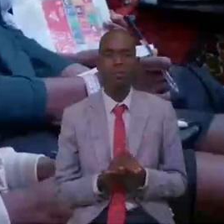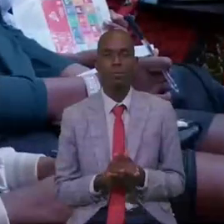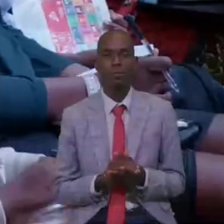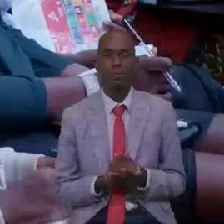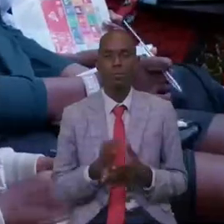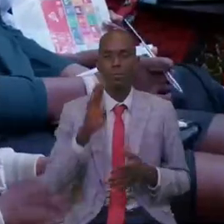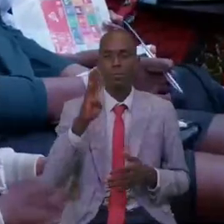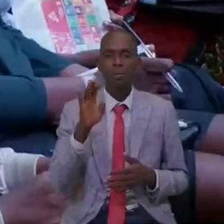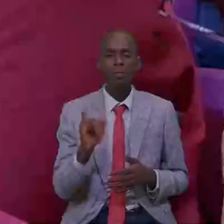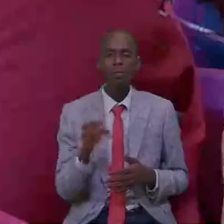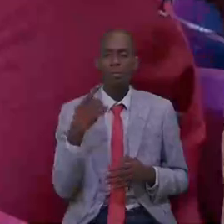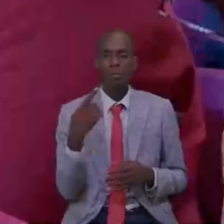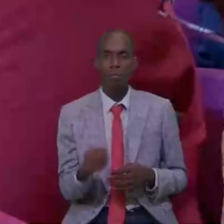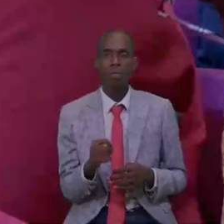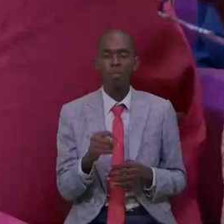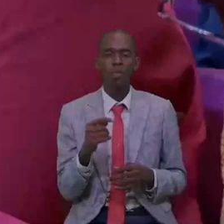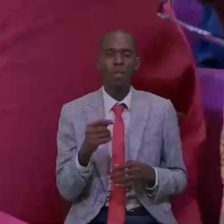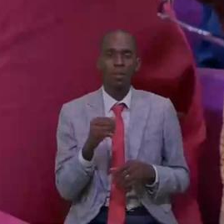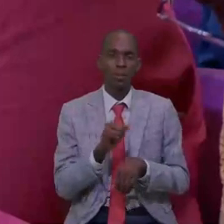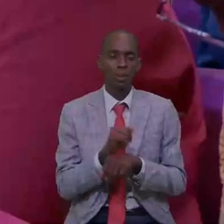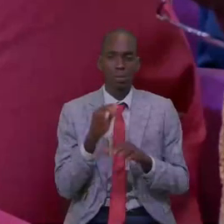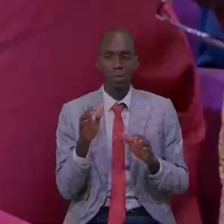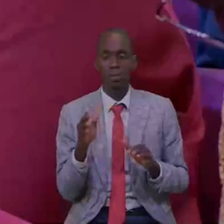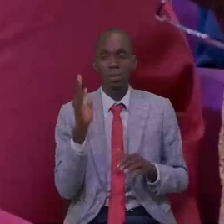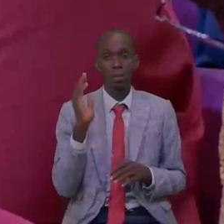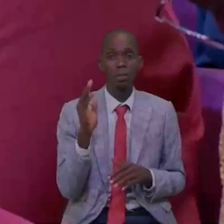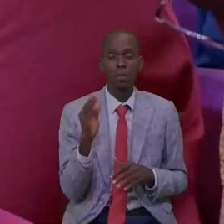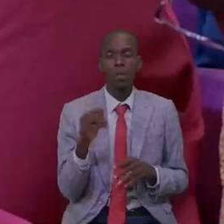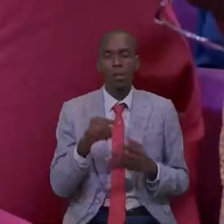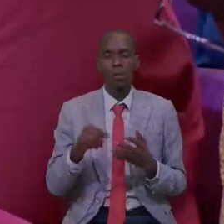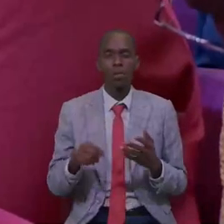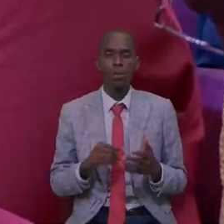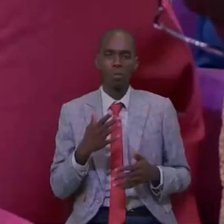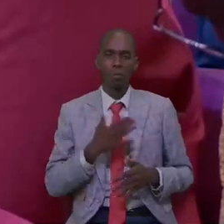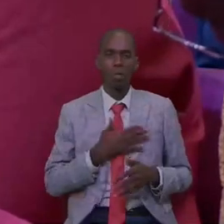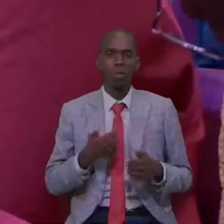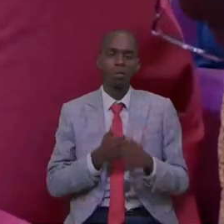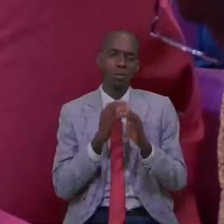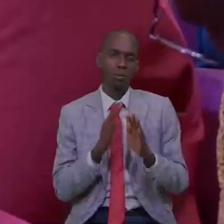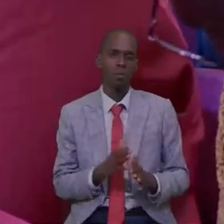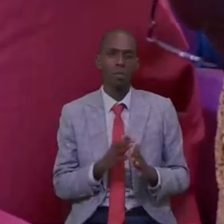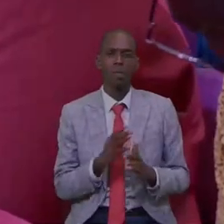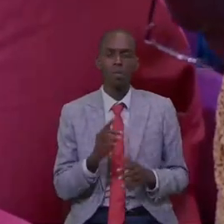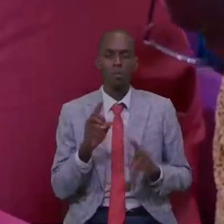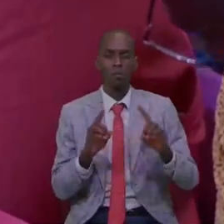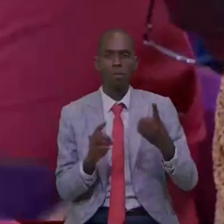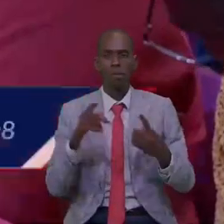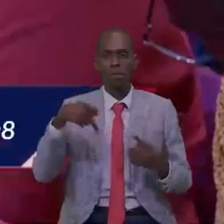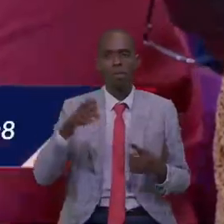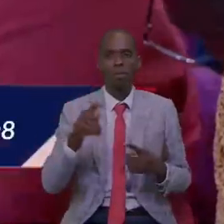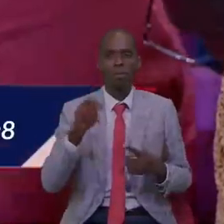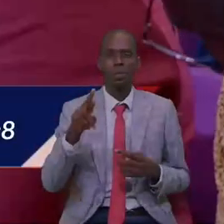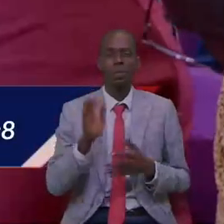qu'ils ont trébuché. 16 enveloppes, cet oracle, celle, cette révélation parmi